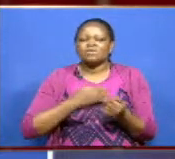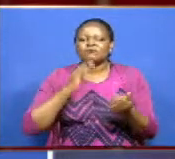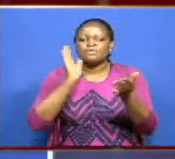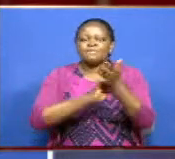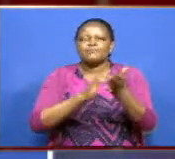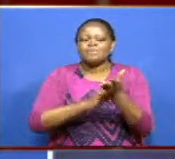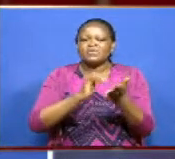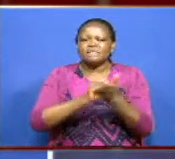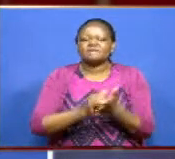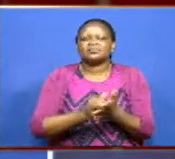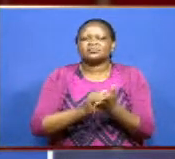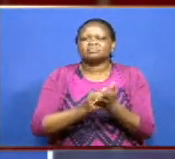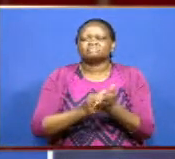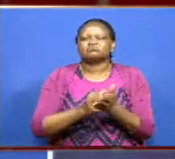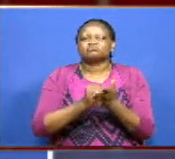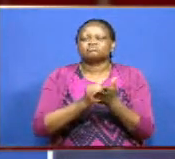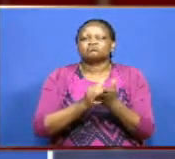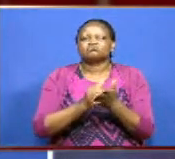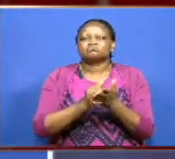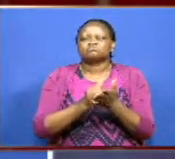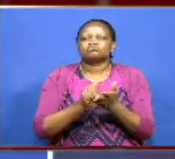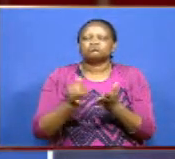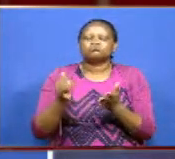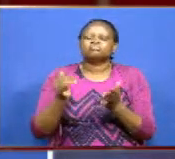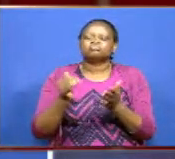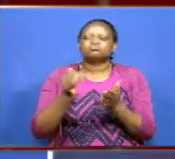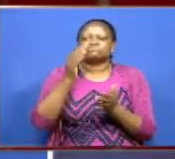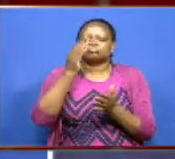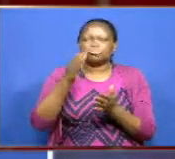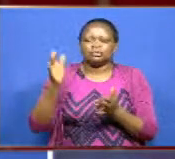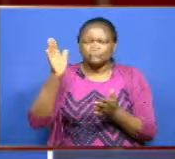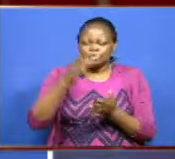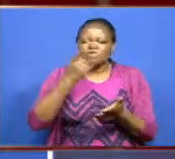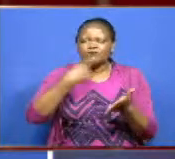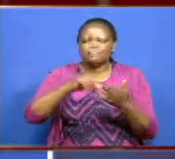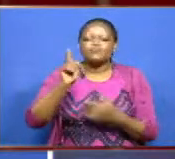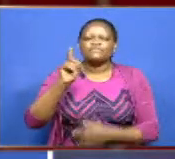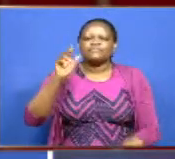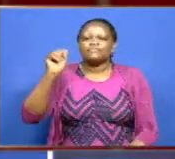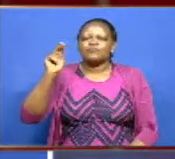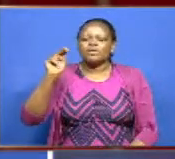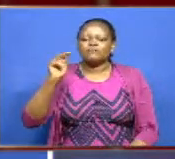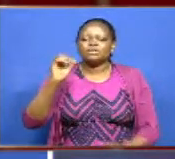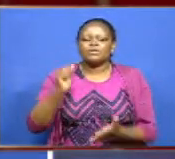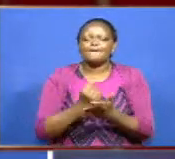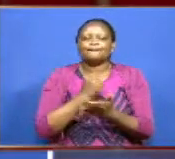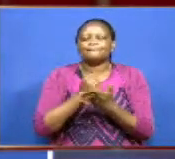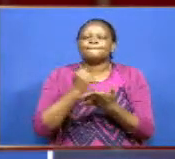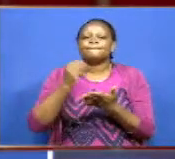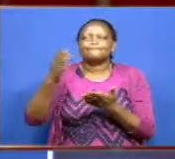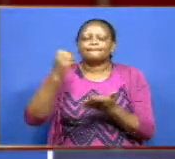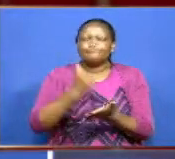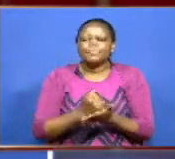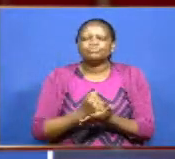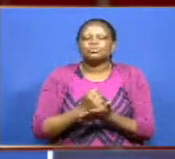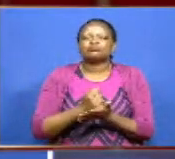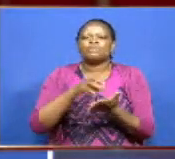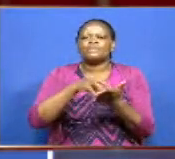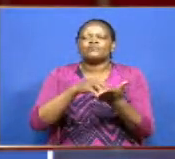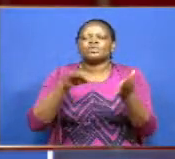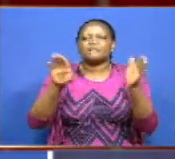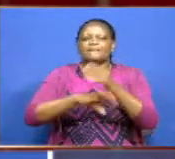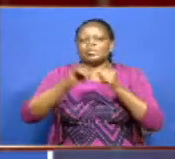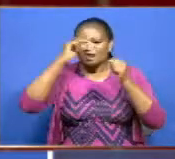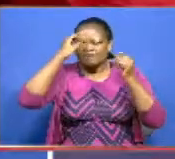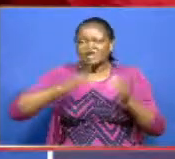this assembly approve the nomination of Ms. Anne Kananu Mwenda for the appointment to the position of the Deputy